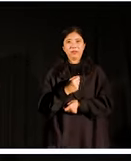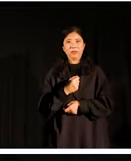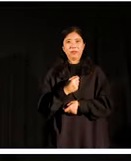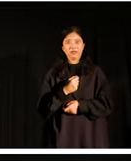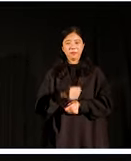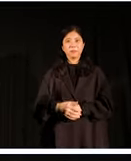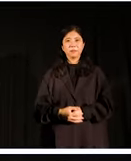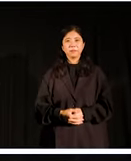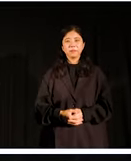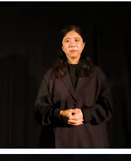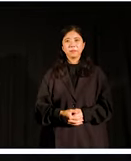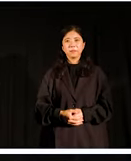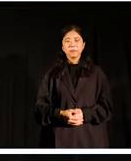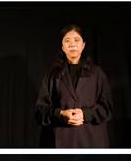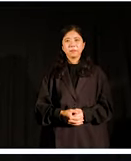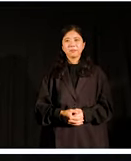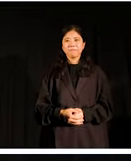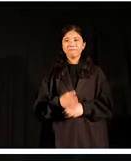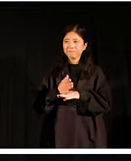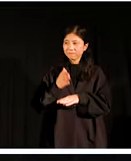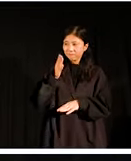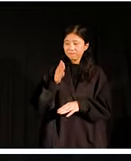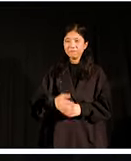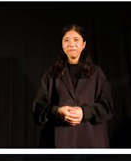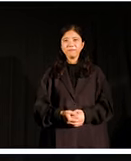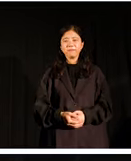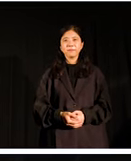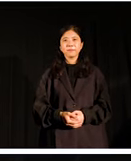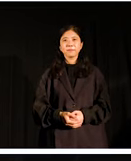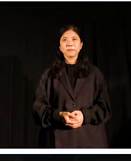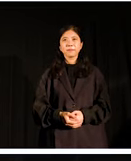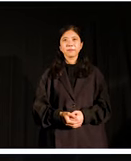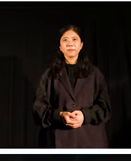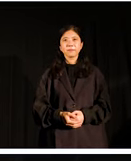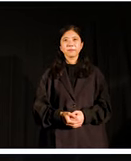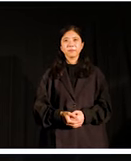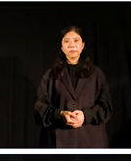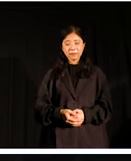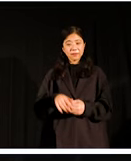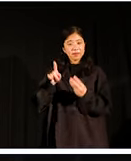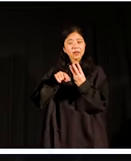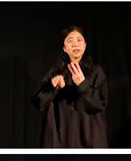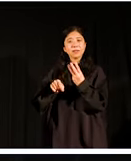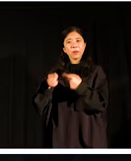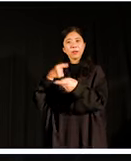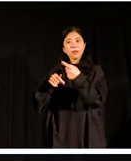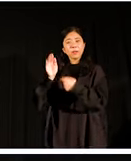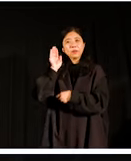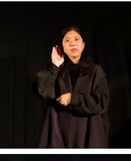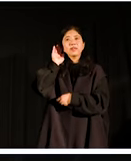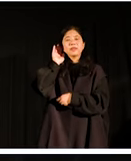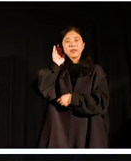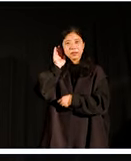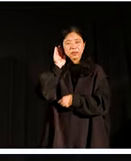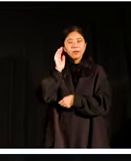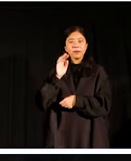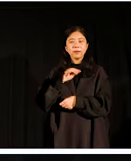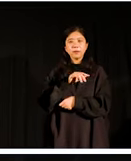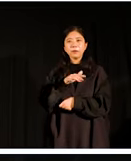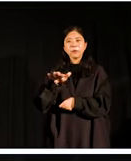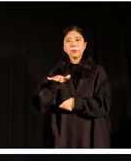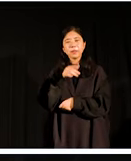ありがとうございますそしてえ今日本当にあのこうやっておさ方のお話を伺って皆さんね色々な思いを感じ